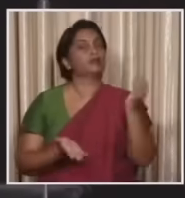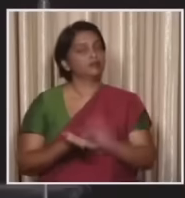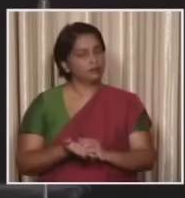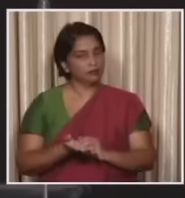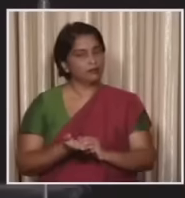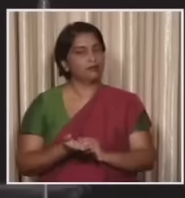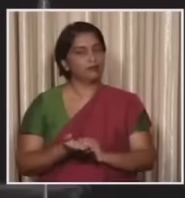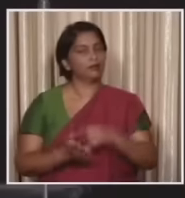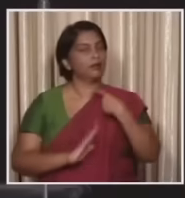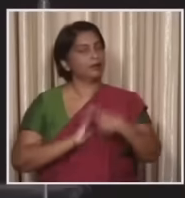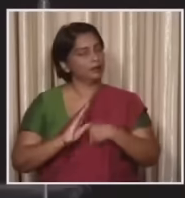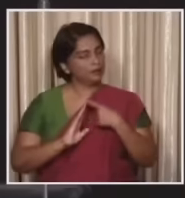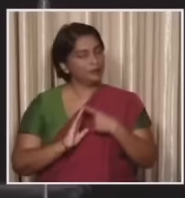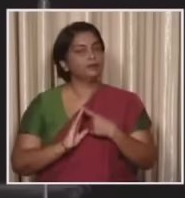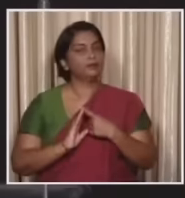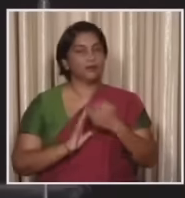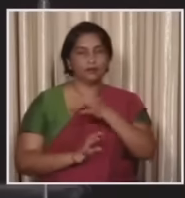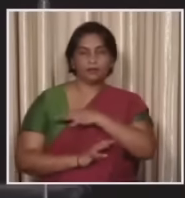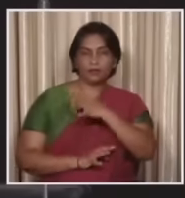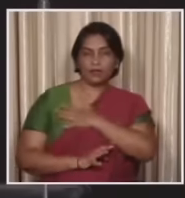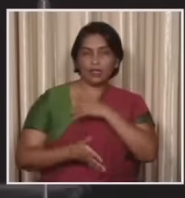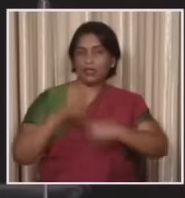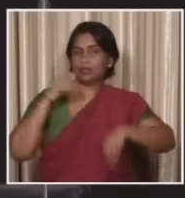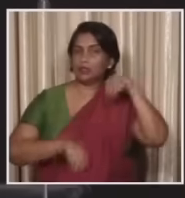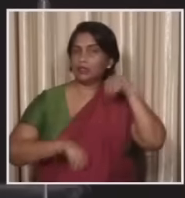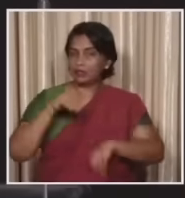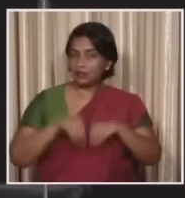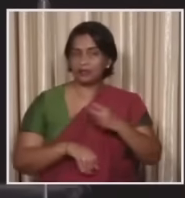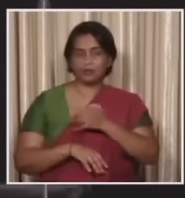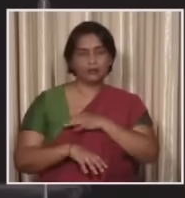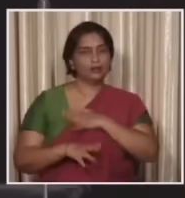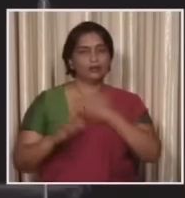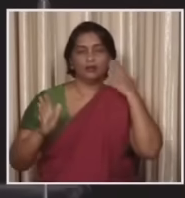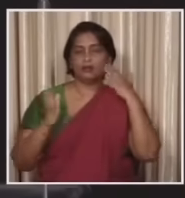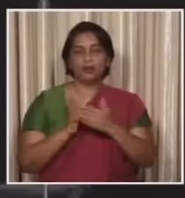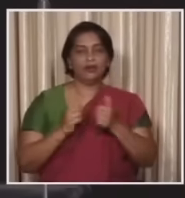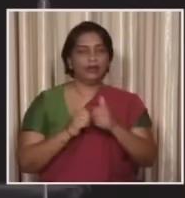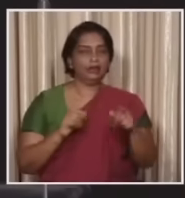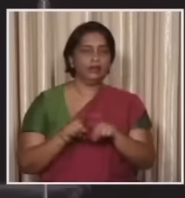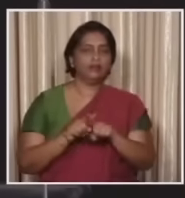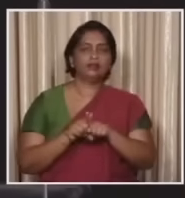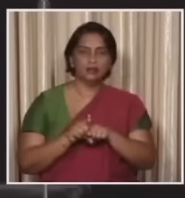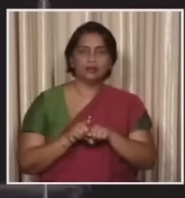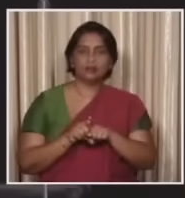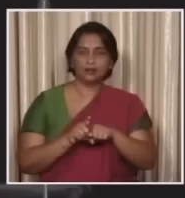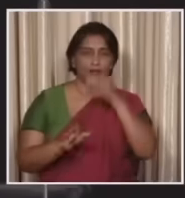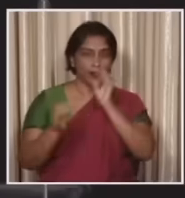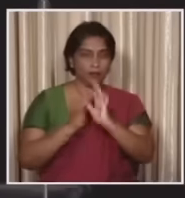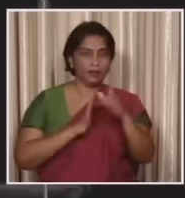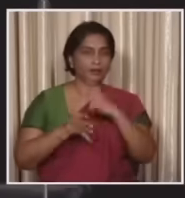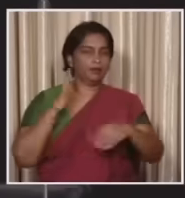වතාවක් මේ රට වෛරීය දේශපාලනයට පලිගන්නා වූ දේශපාලනයට ගෙවල් ගිනි තියන